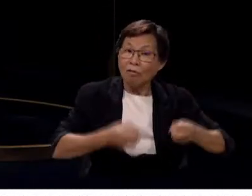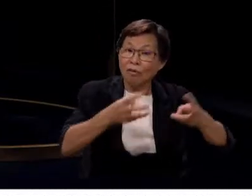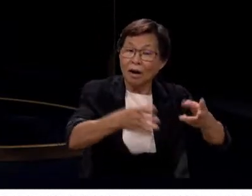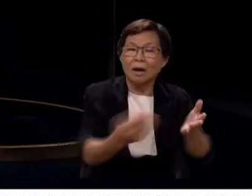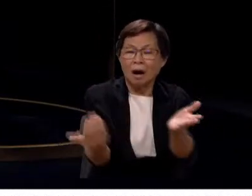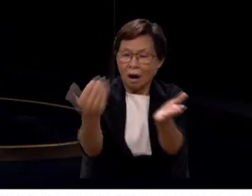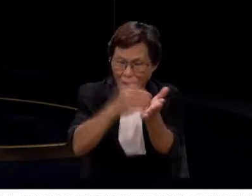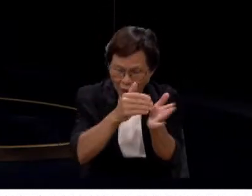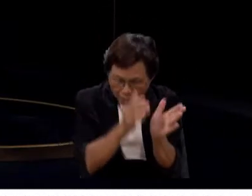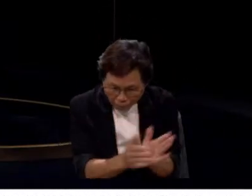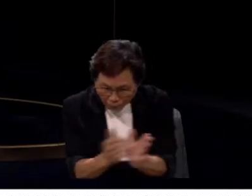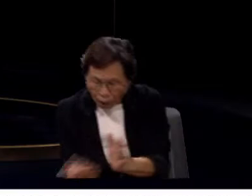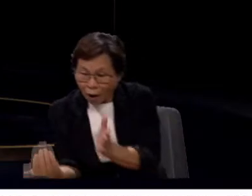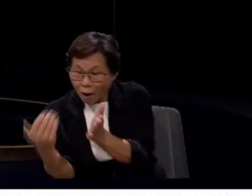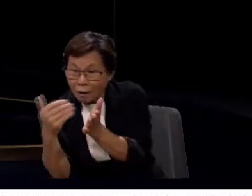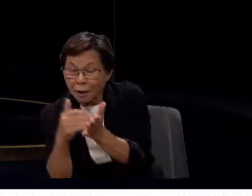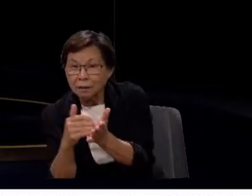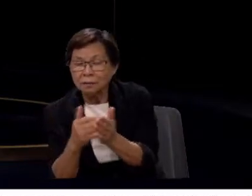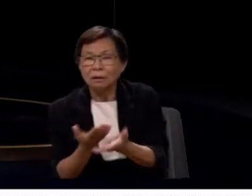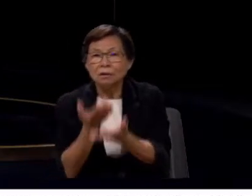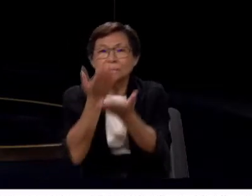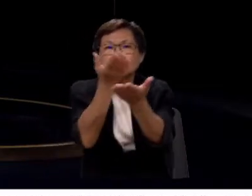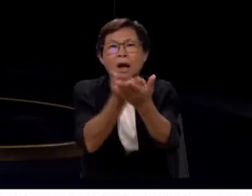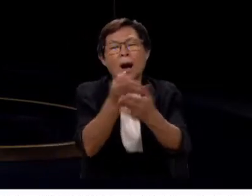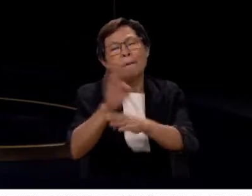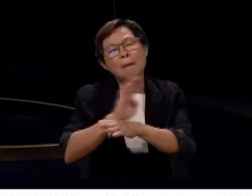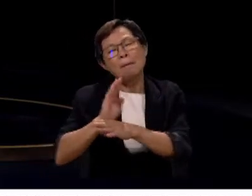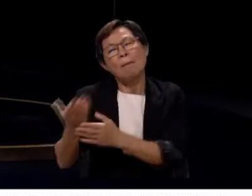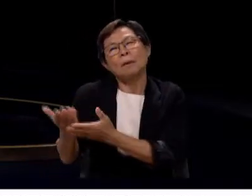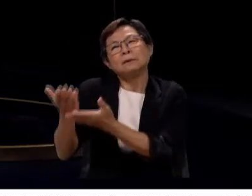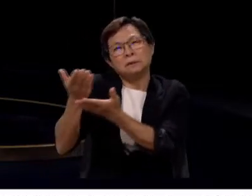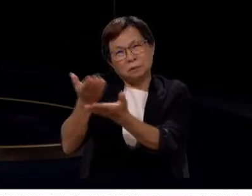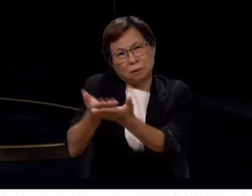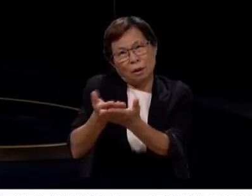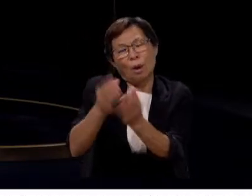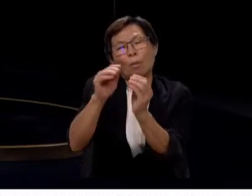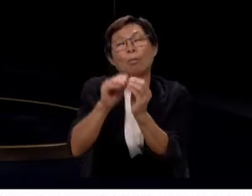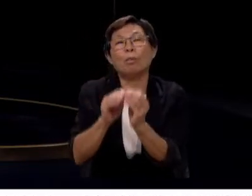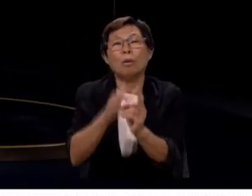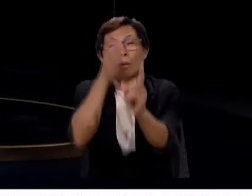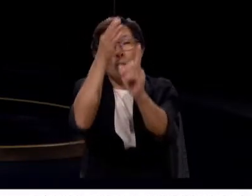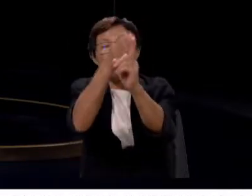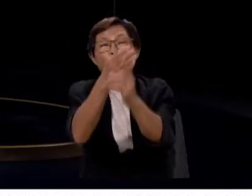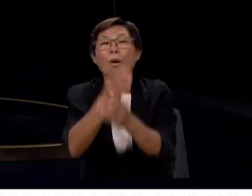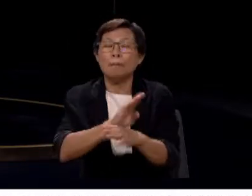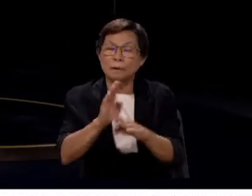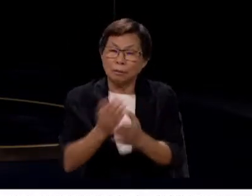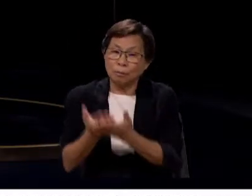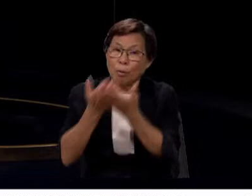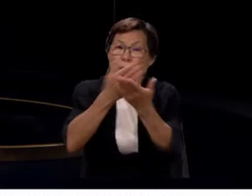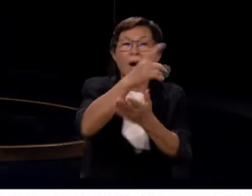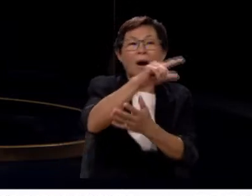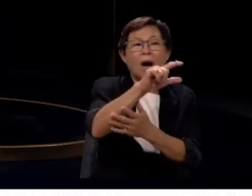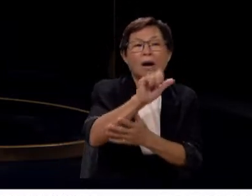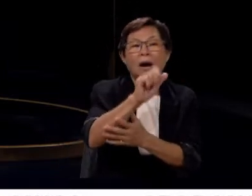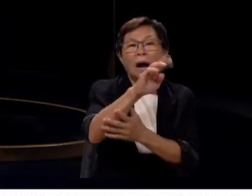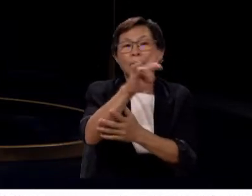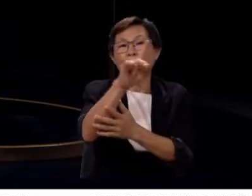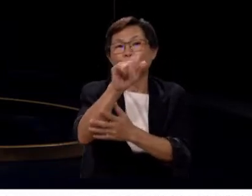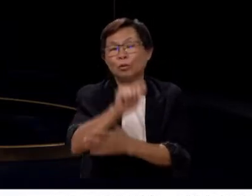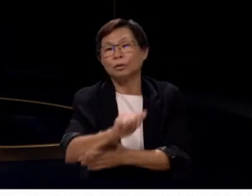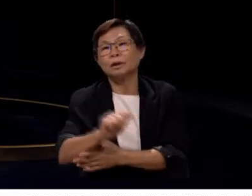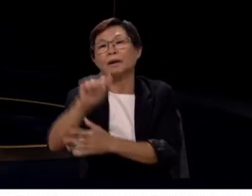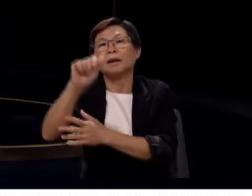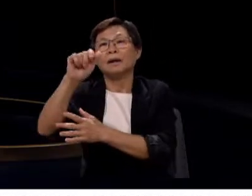dicadangkan ini lebih pada bisnis proposal diantara PHK muda dan juga PH amanah